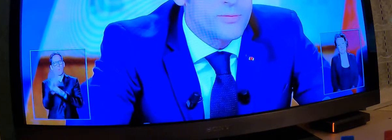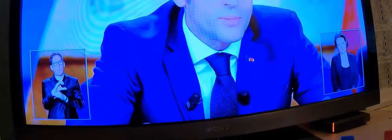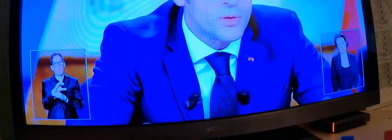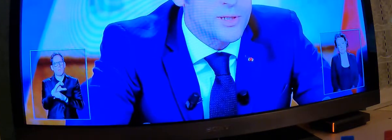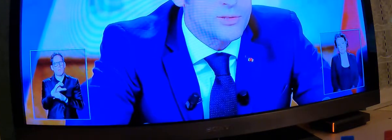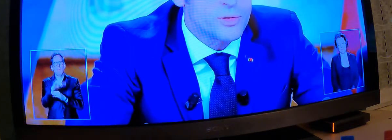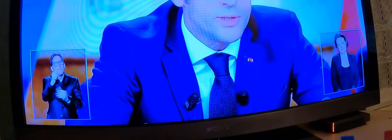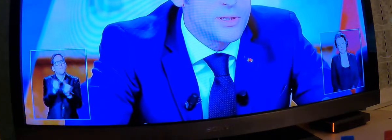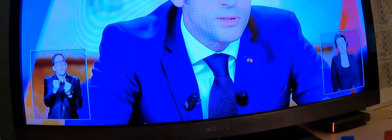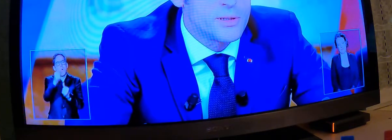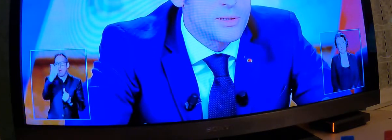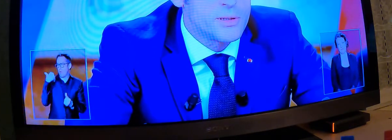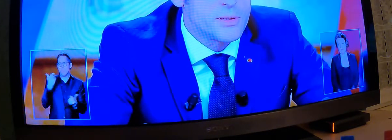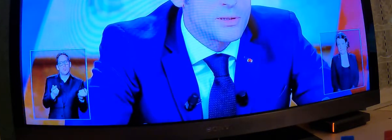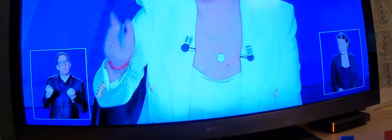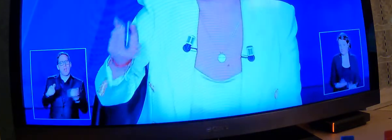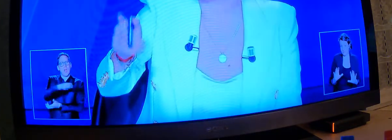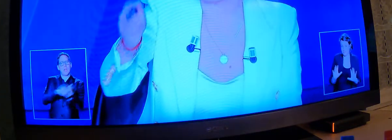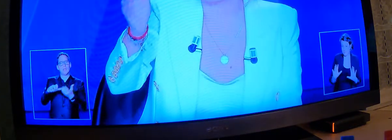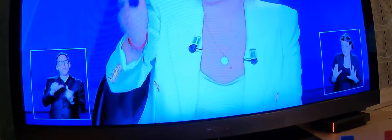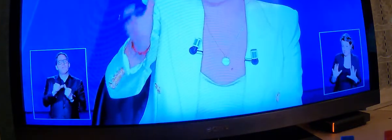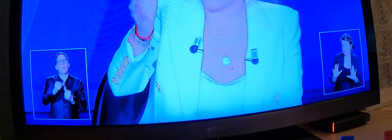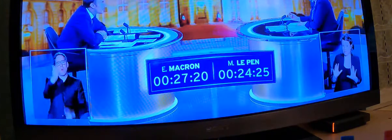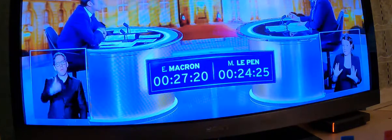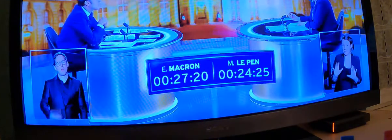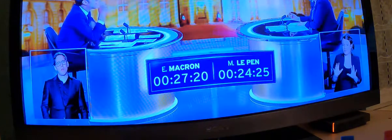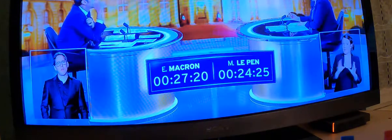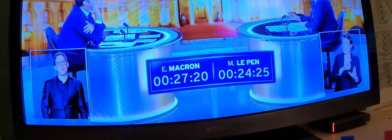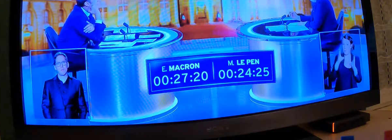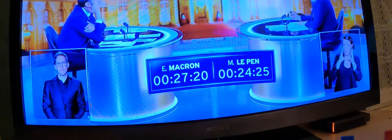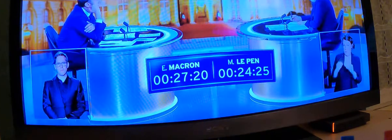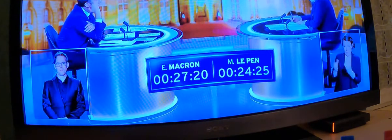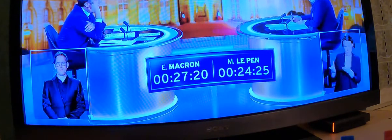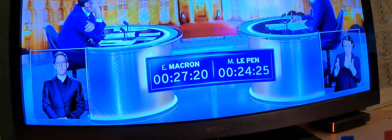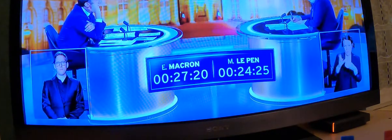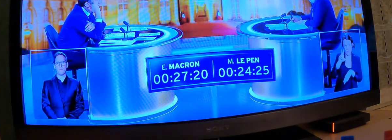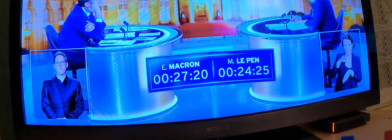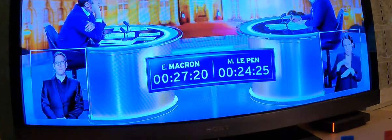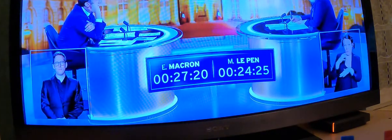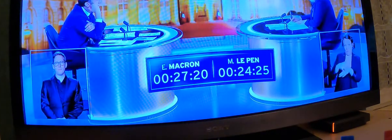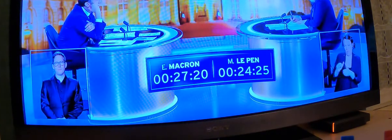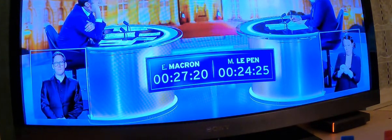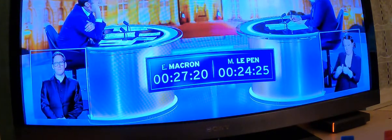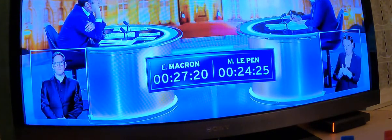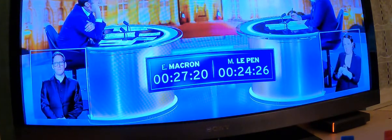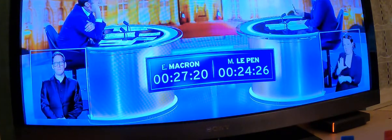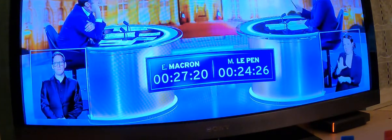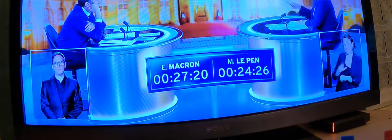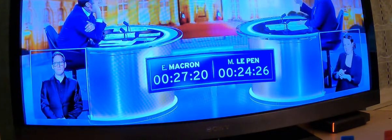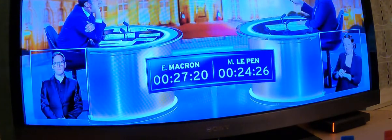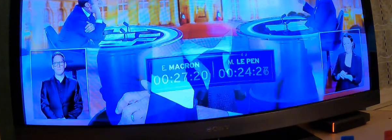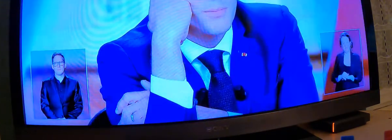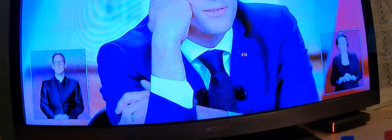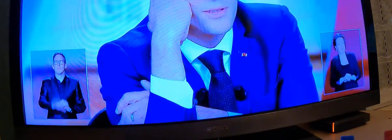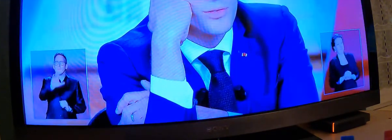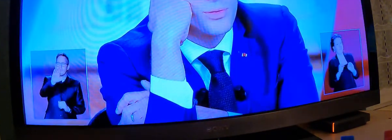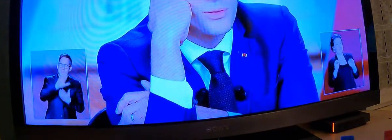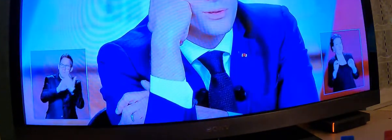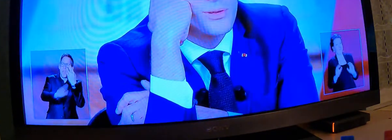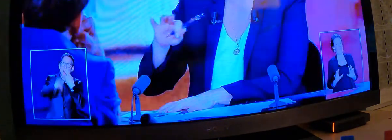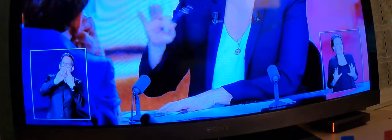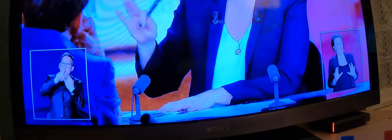que vous auriez fait pendant la crise Covid? Marine Le Pen, vous avez 3 minutes de retard, donc vous avez largement la parole. D'accord. Ça va me permettre de revenir sur... Parce que vous ne répondez pas